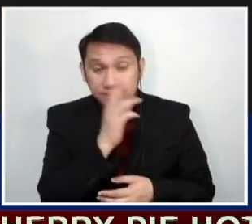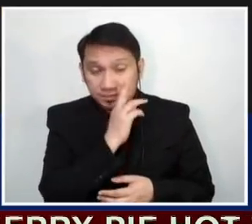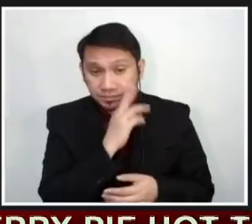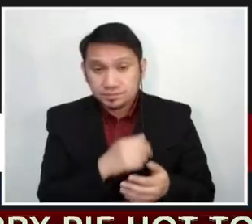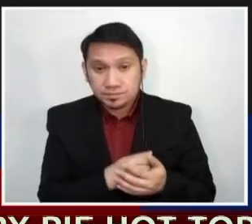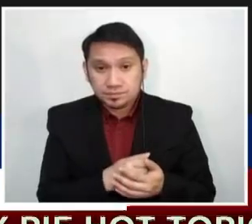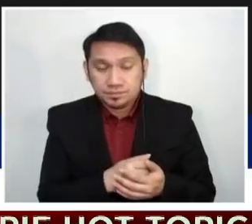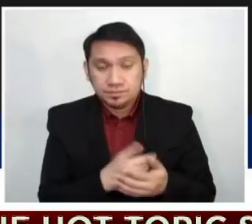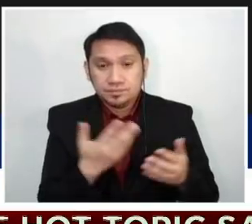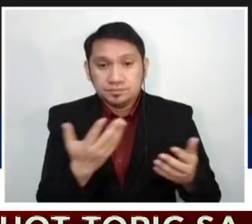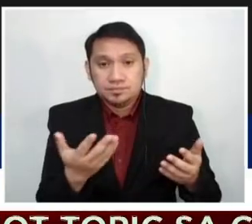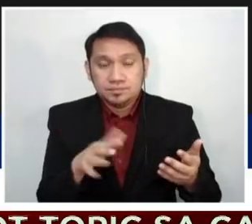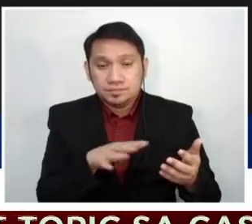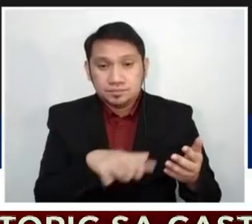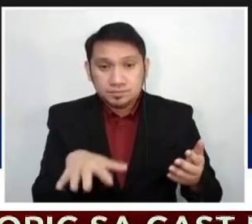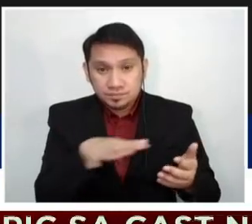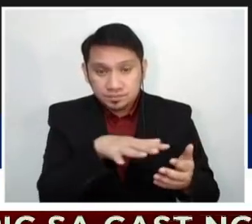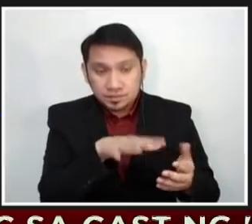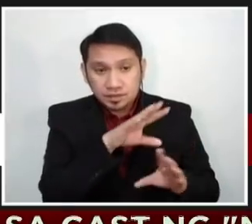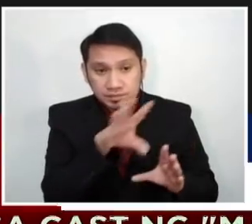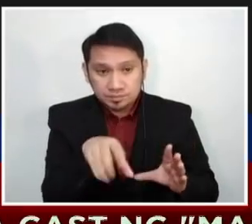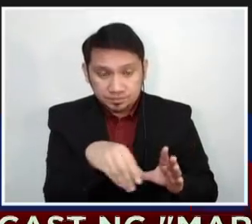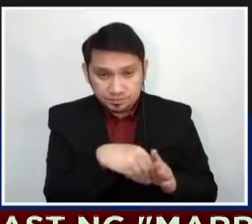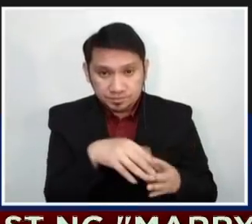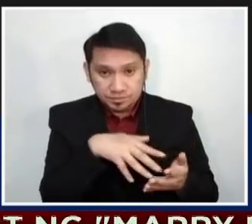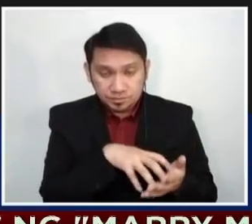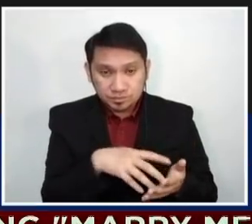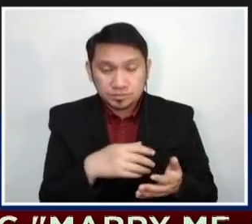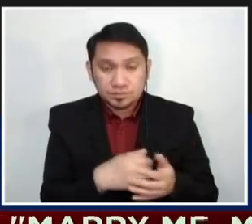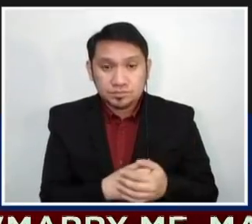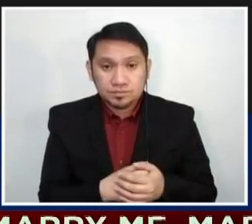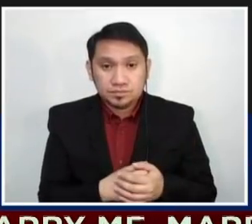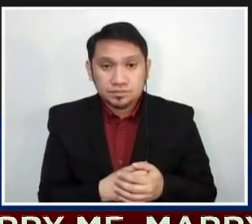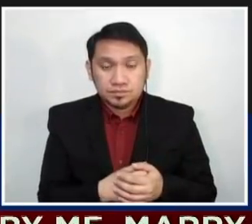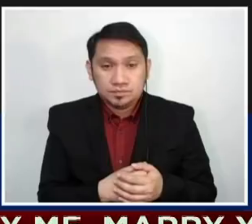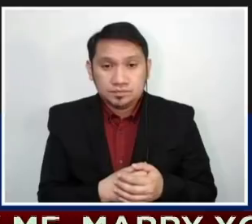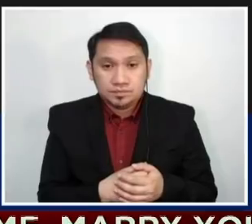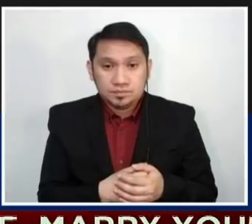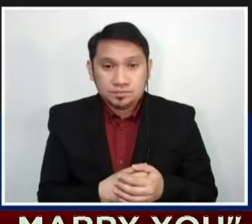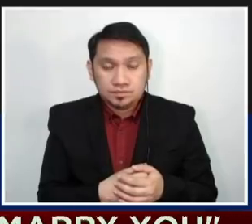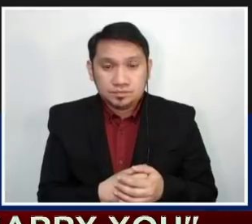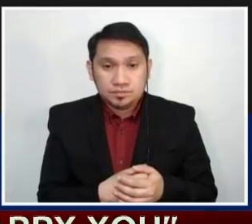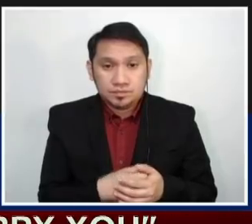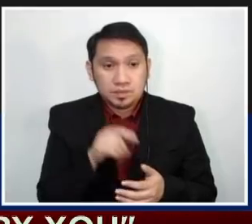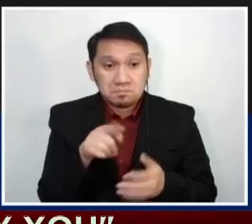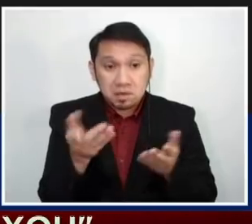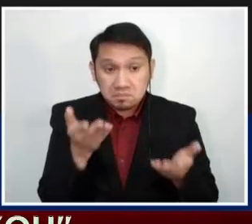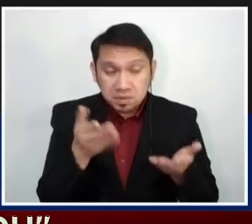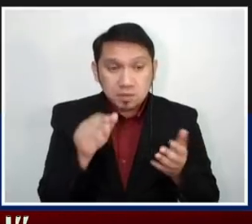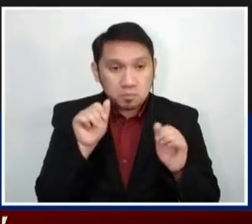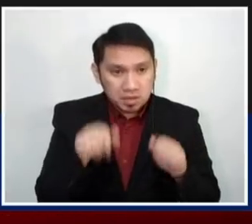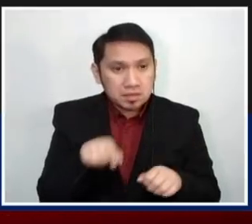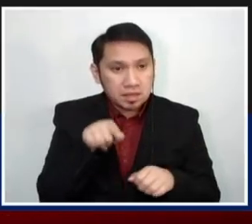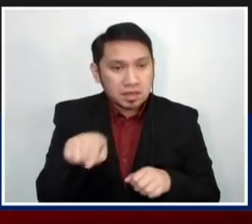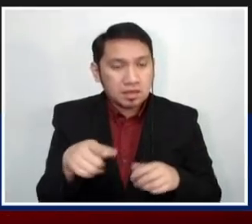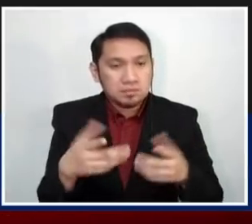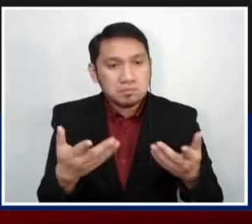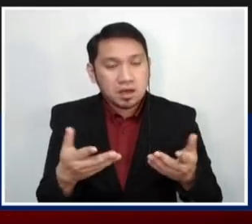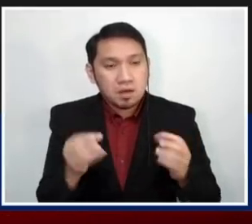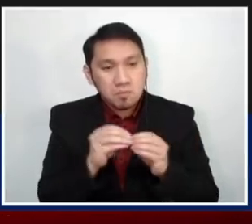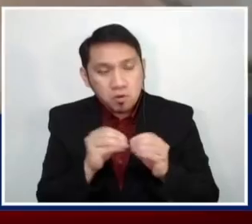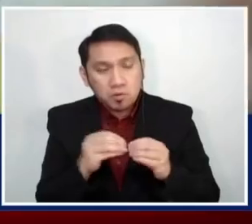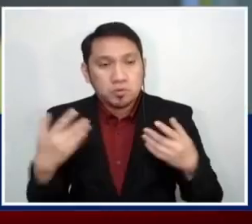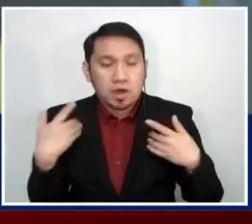pool of the vulnerables who will overwhelm our ICU, our isolation beds, ward beds,